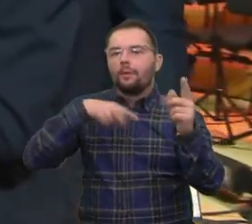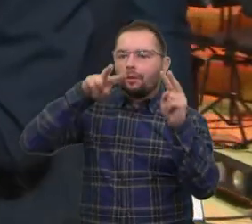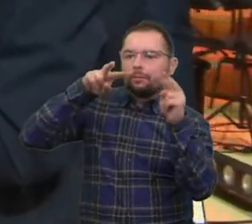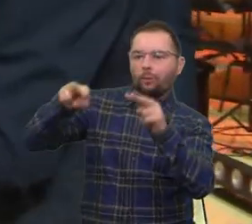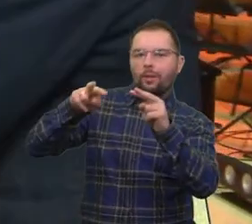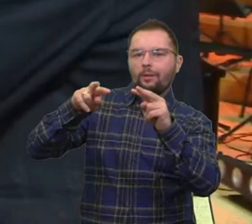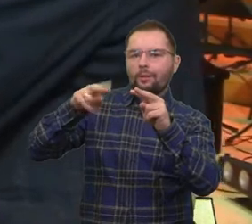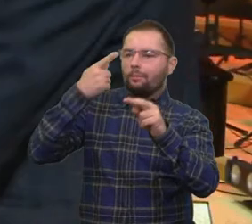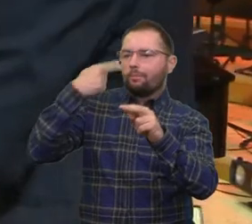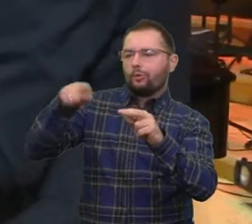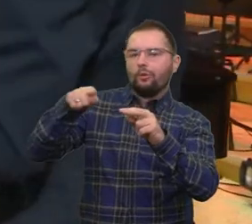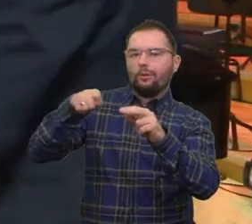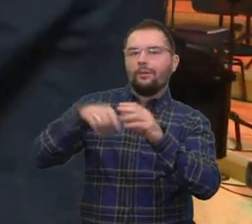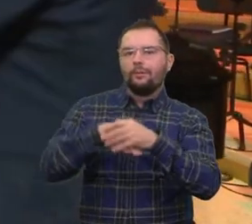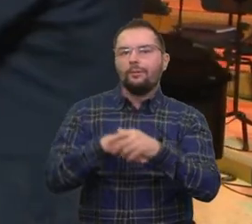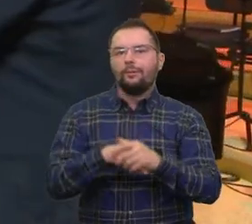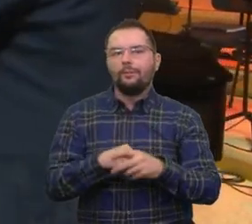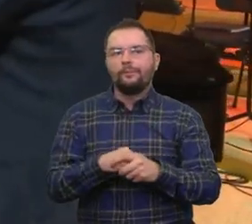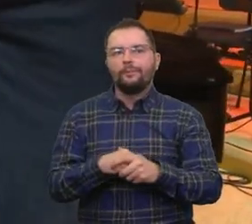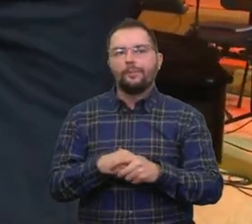zobaczyć.